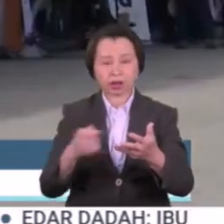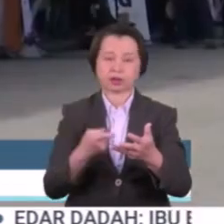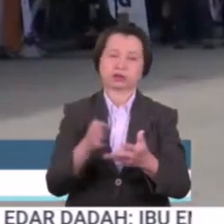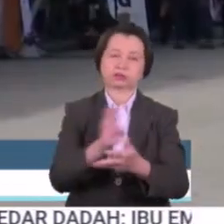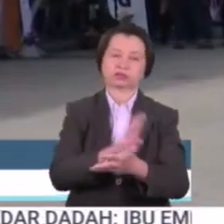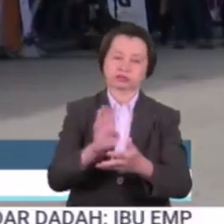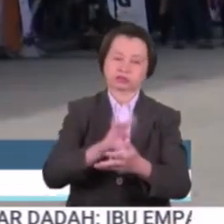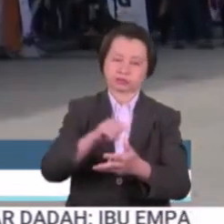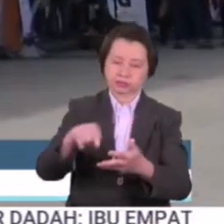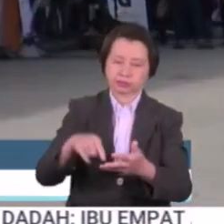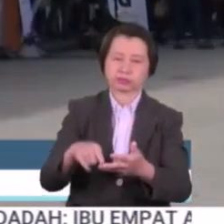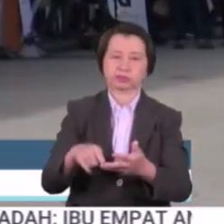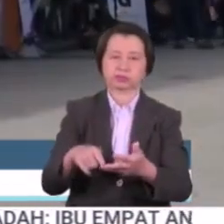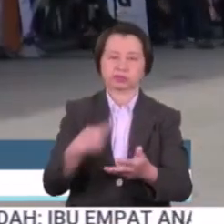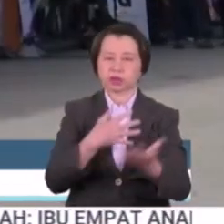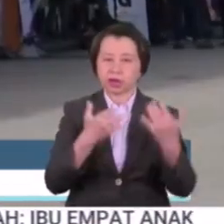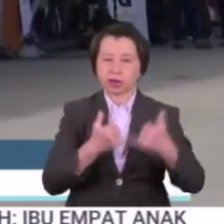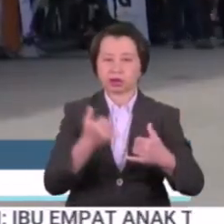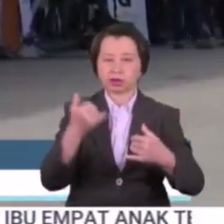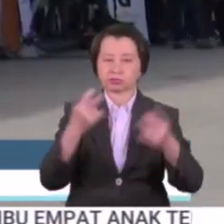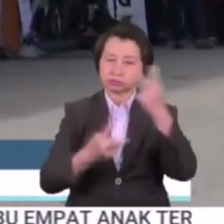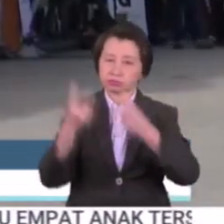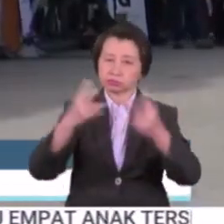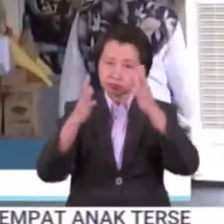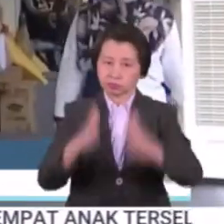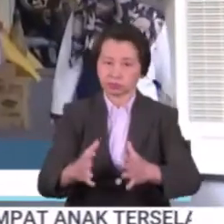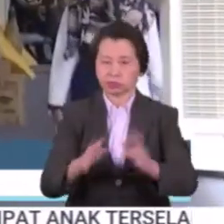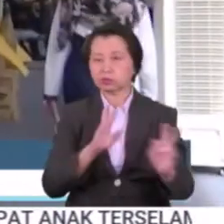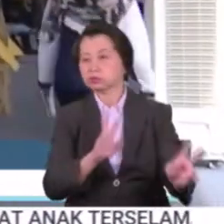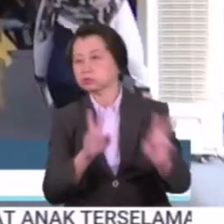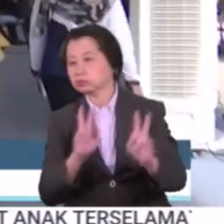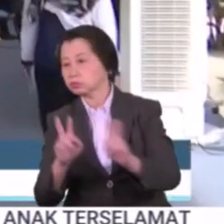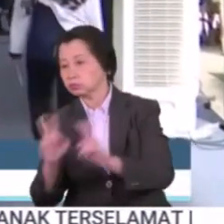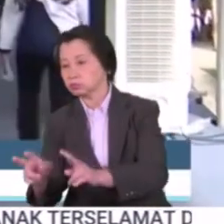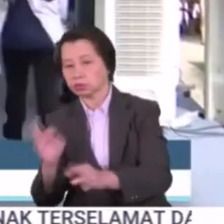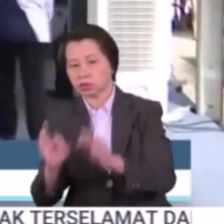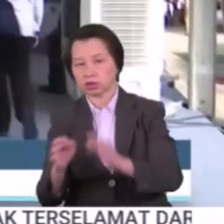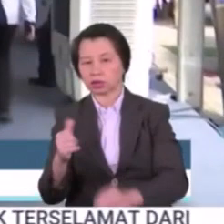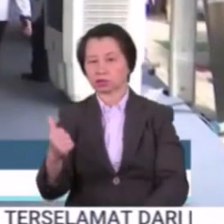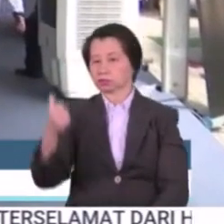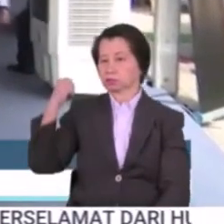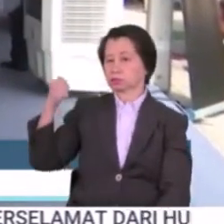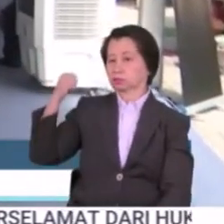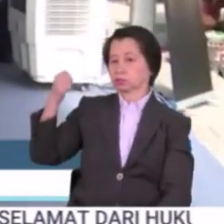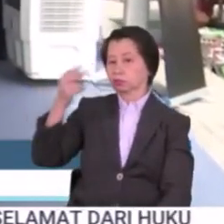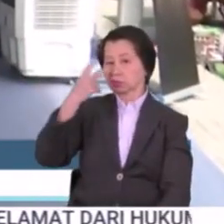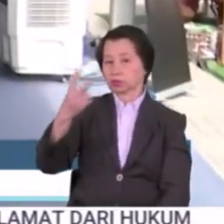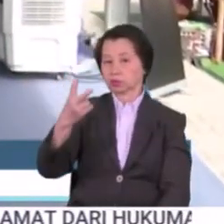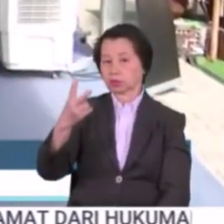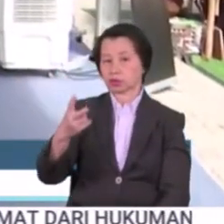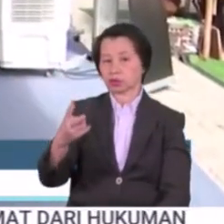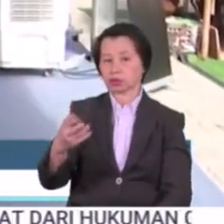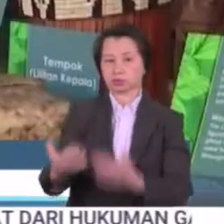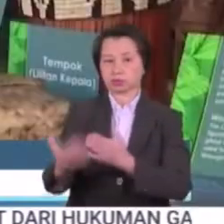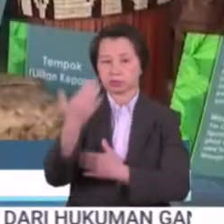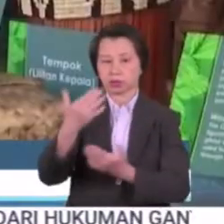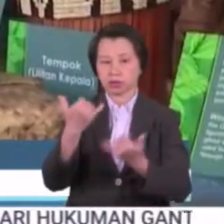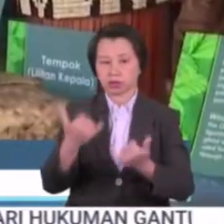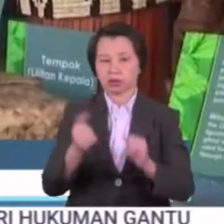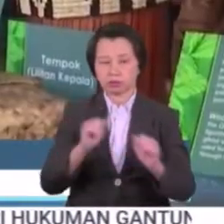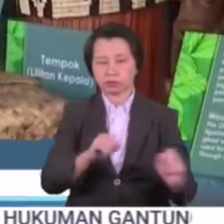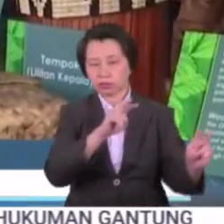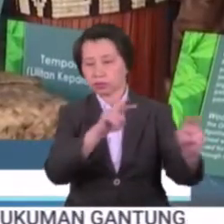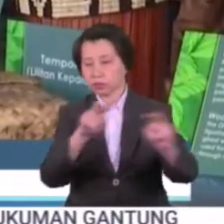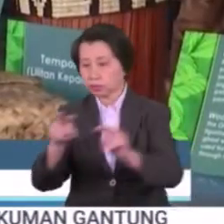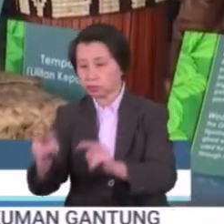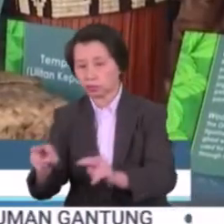kita harapkan ialah pengunjung pengunjung akan dapat melihat sih kalau kita lihat di belakang kita pada sambut kita pada kayak gini kita